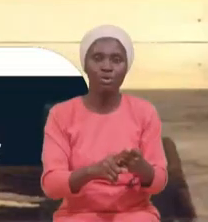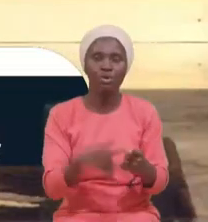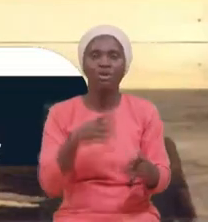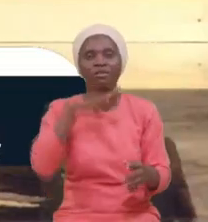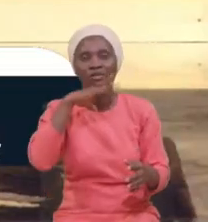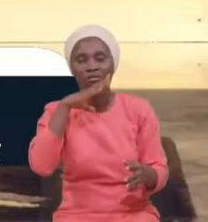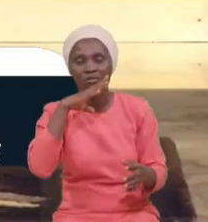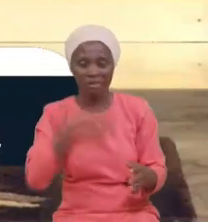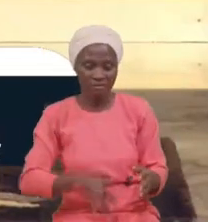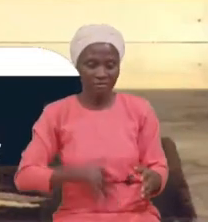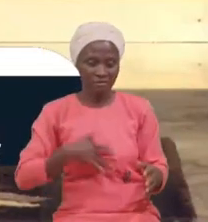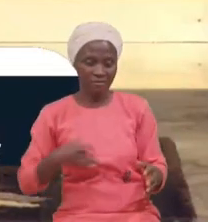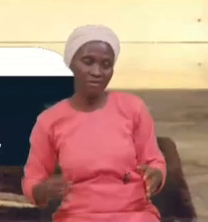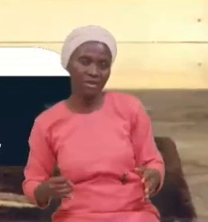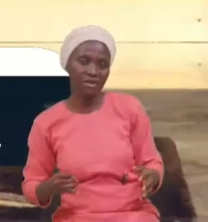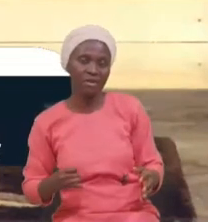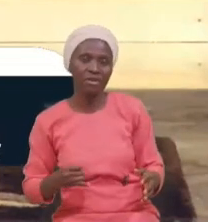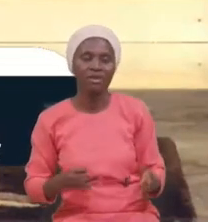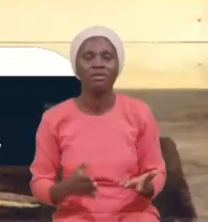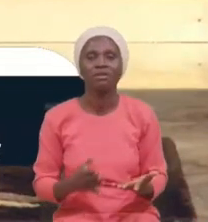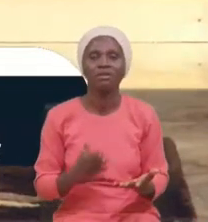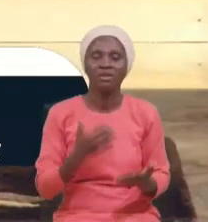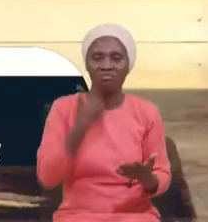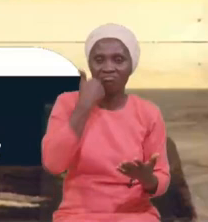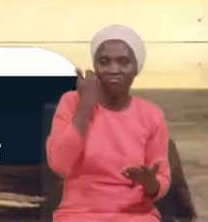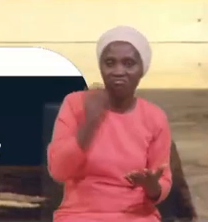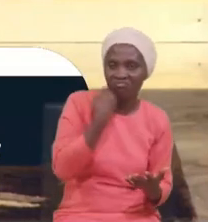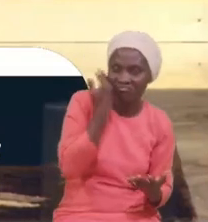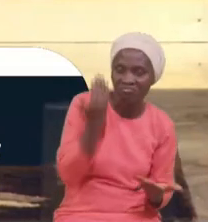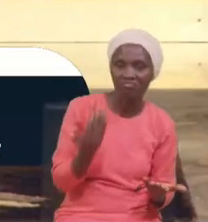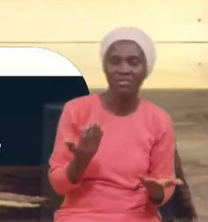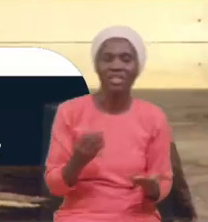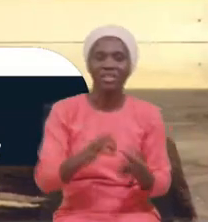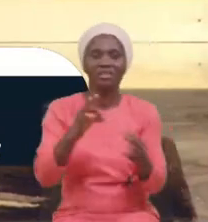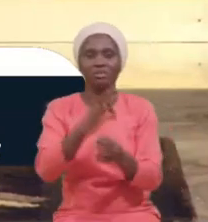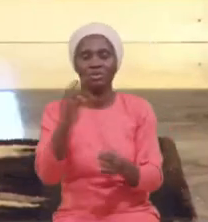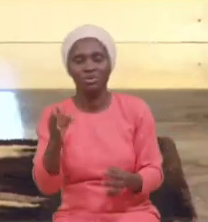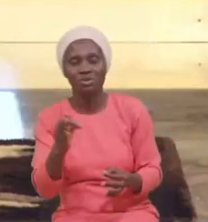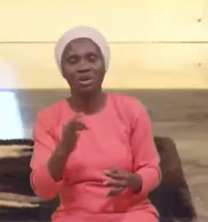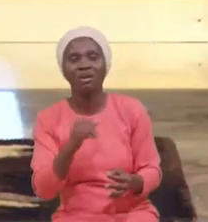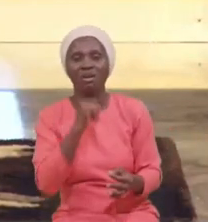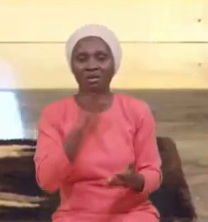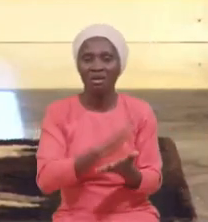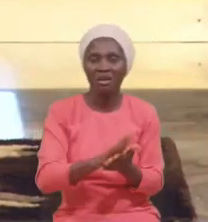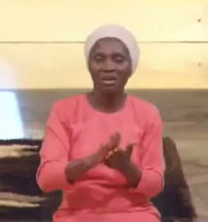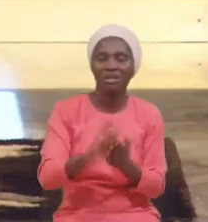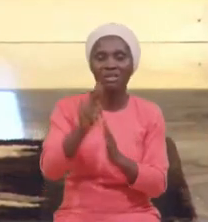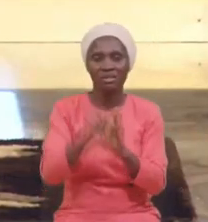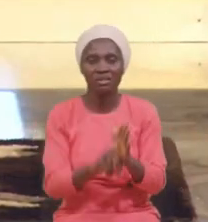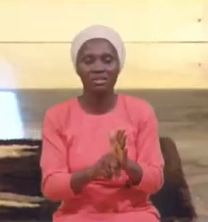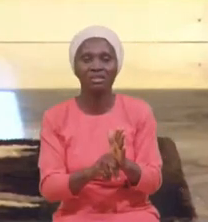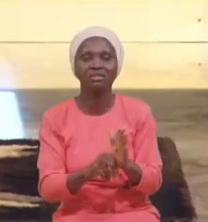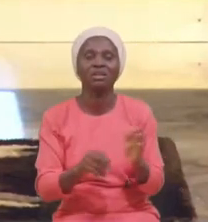pourquoi Dieu les a livrés à des passions infâmes. Oui, l'impureté morale,